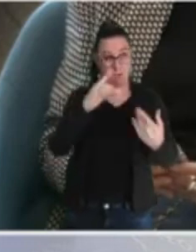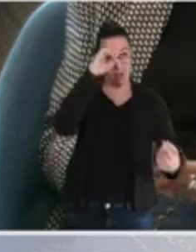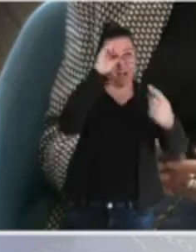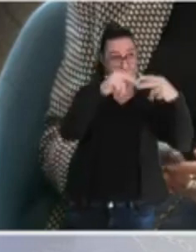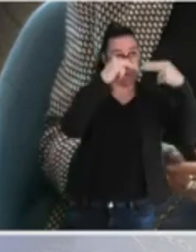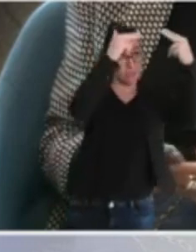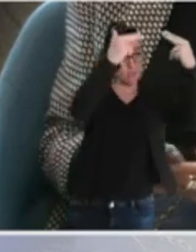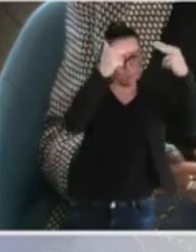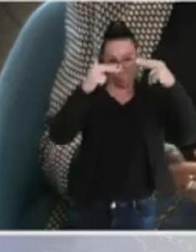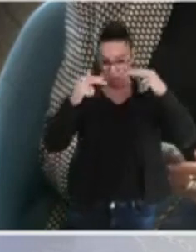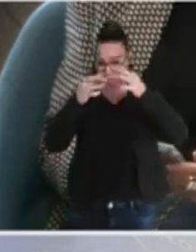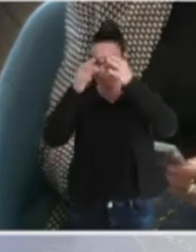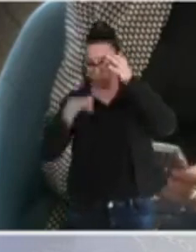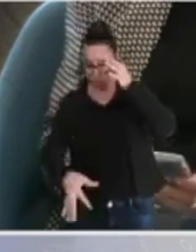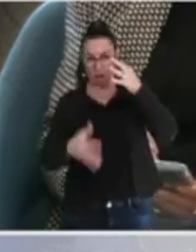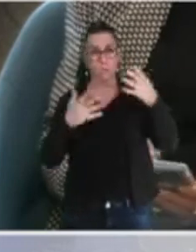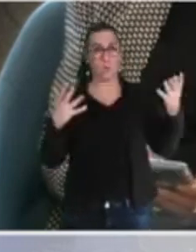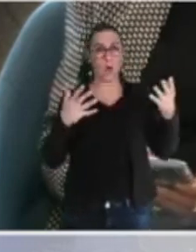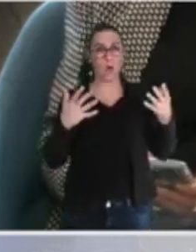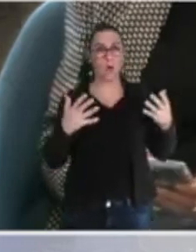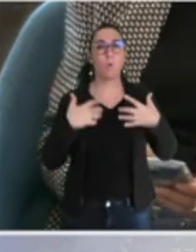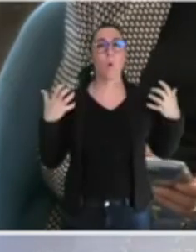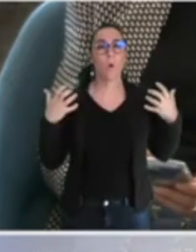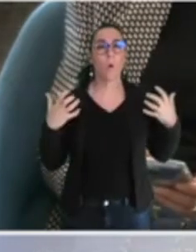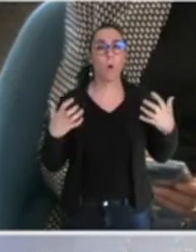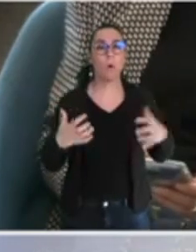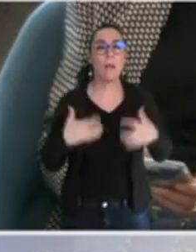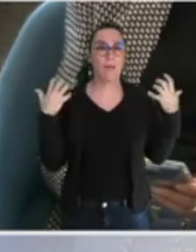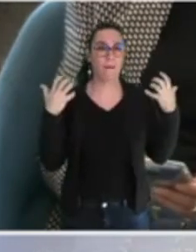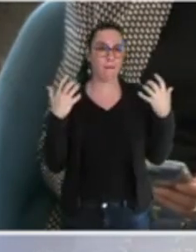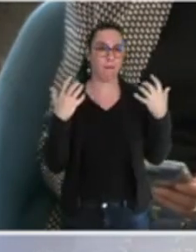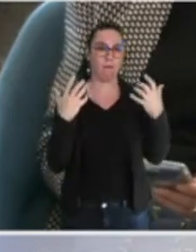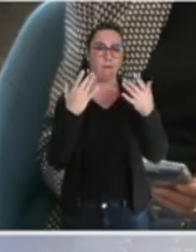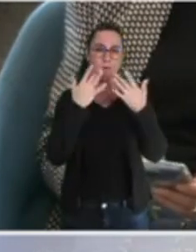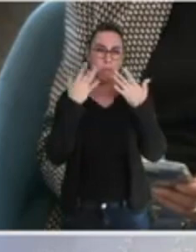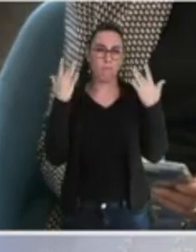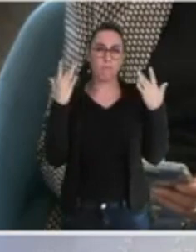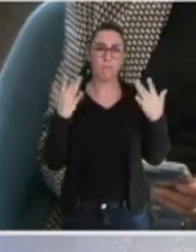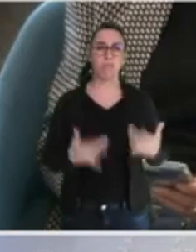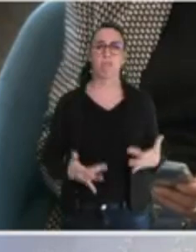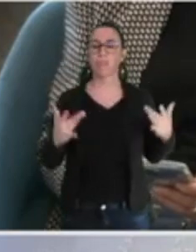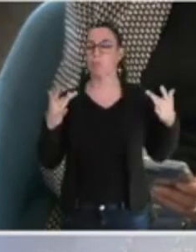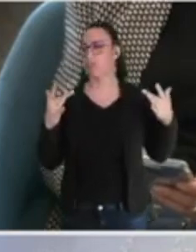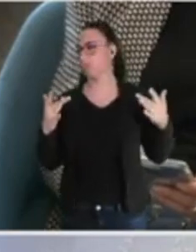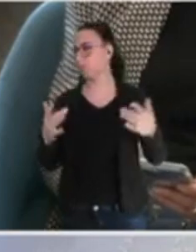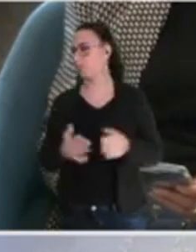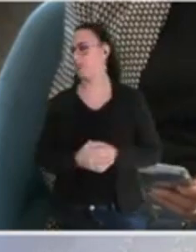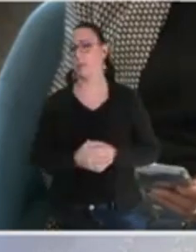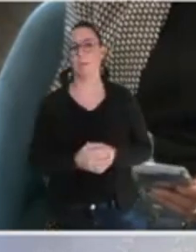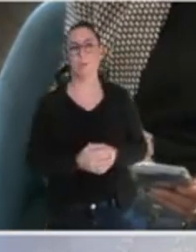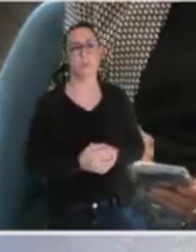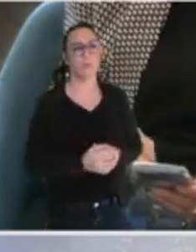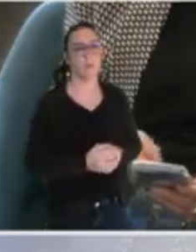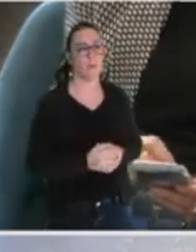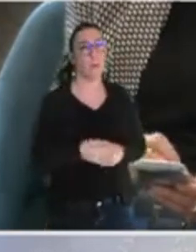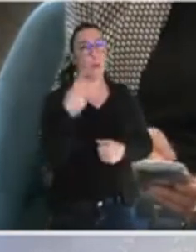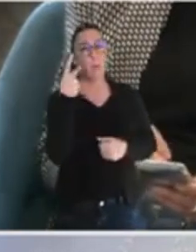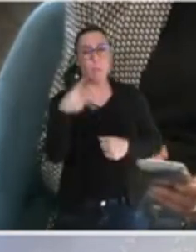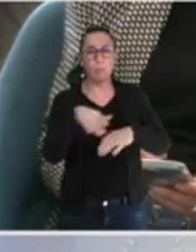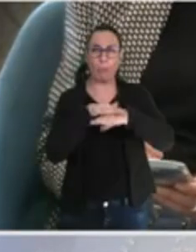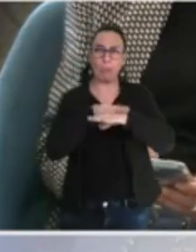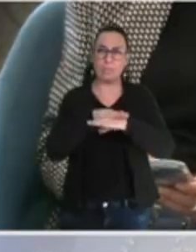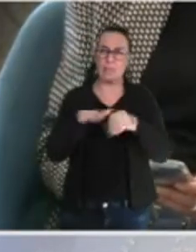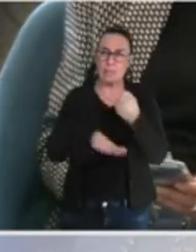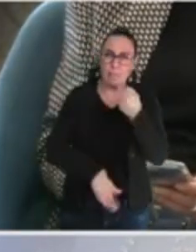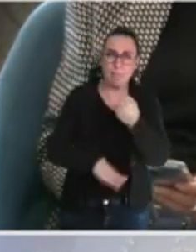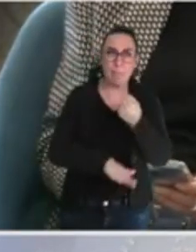qu'elle voit, c'est avant tout de la colère et de la déception. Oui, vraiment de la déception. L'essence de votre politique, c'est celle